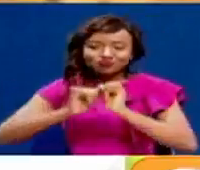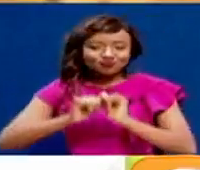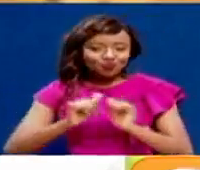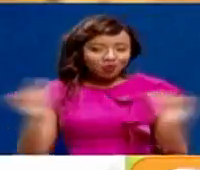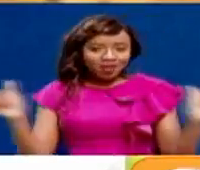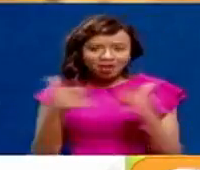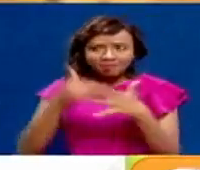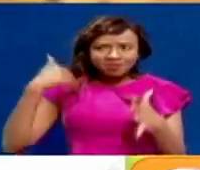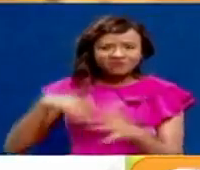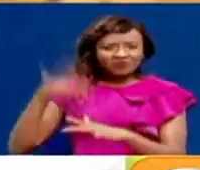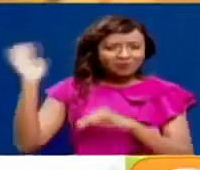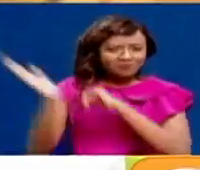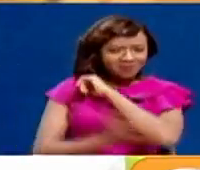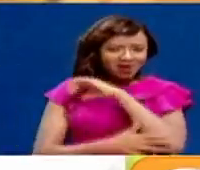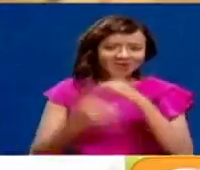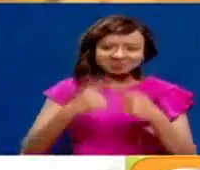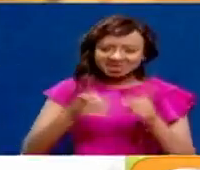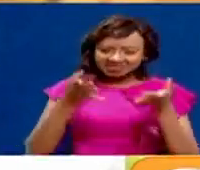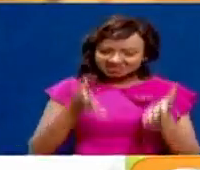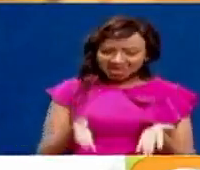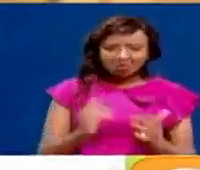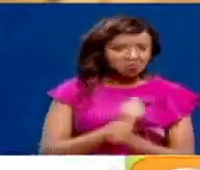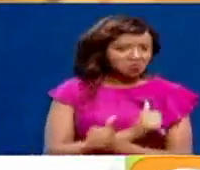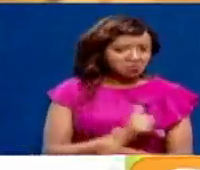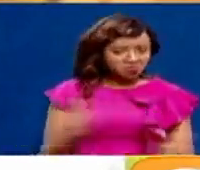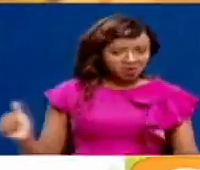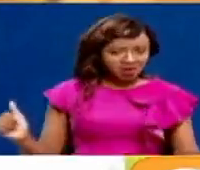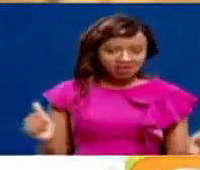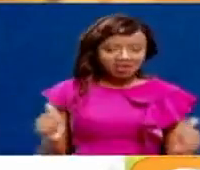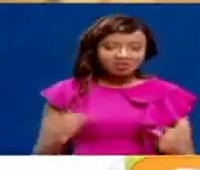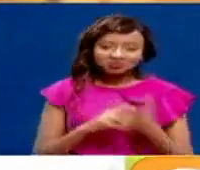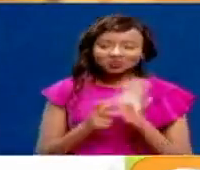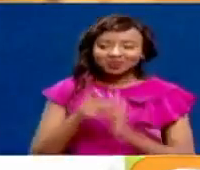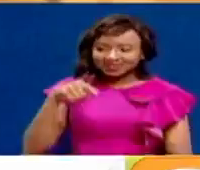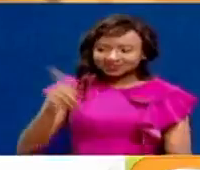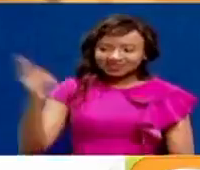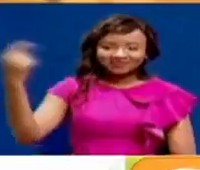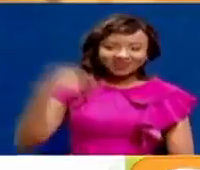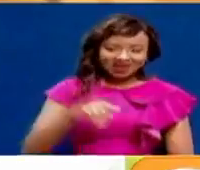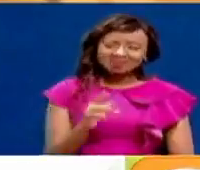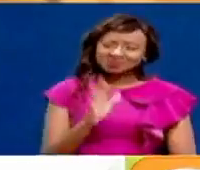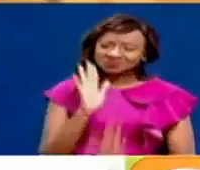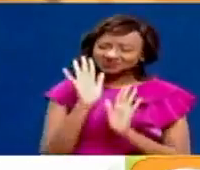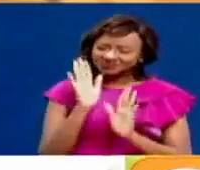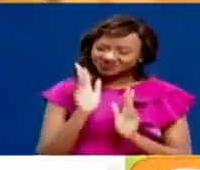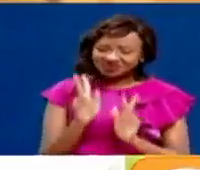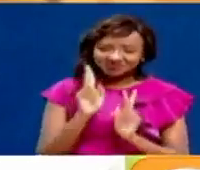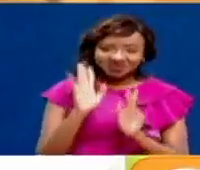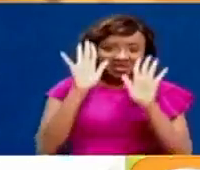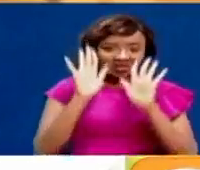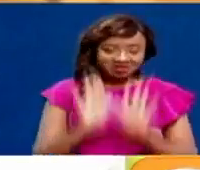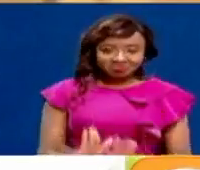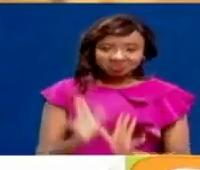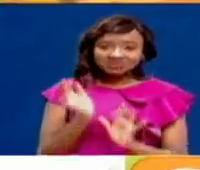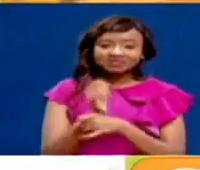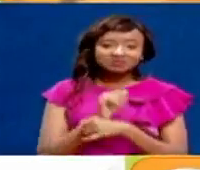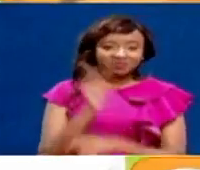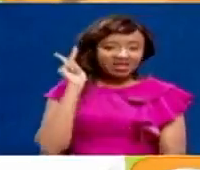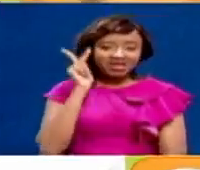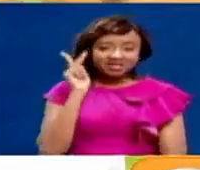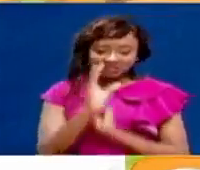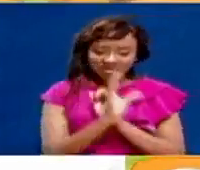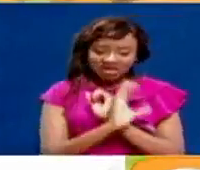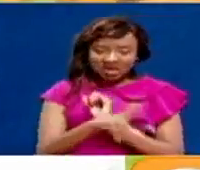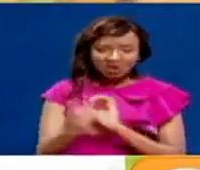zilikuwa mbaya. Sasa kuja kwake hapa kulikuwa ni kwa maana sana. Imefanya hata mchi wetu wa Kisii umeng'ara.